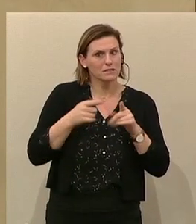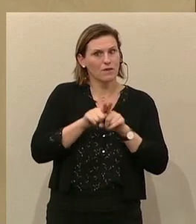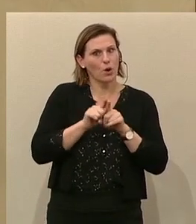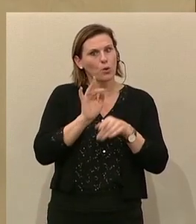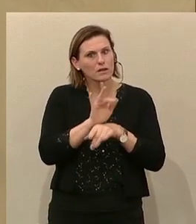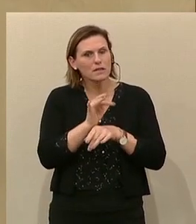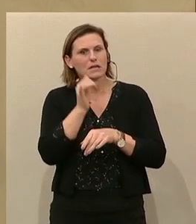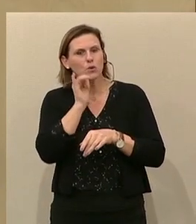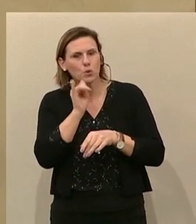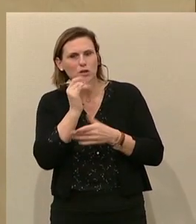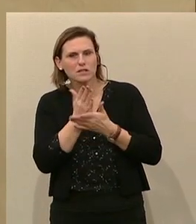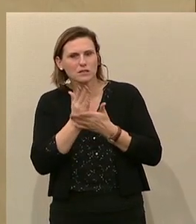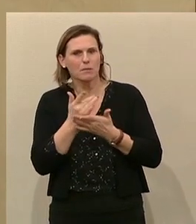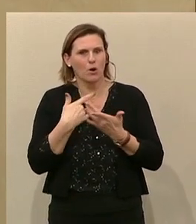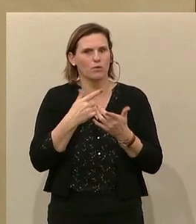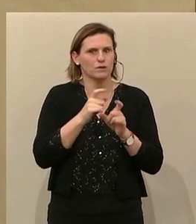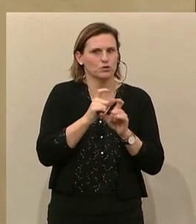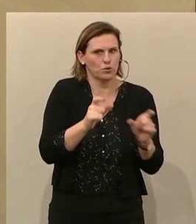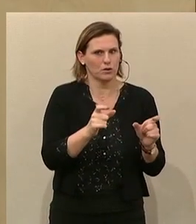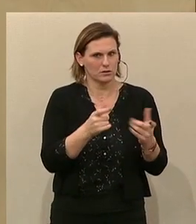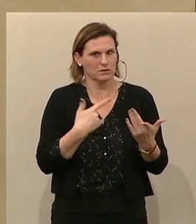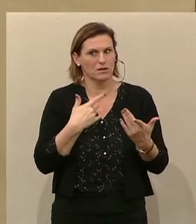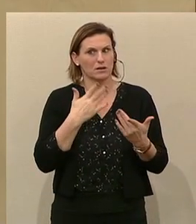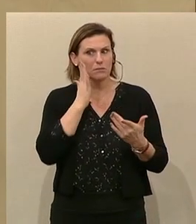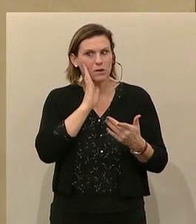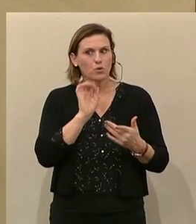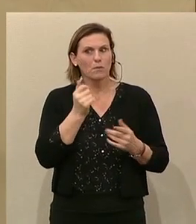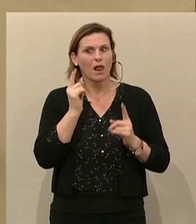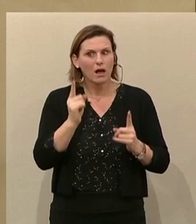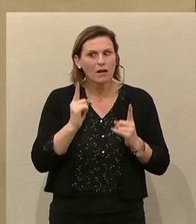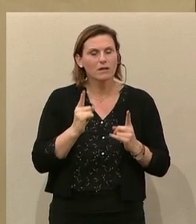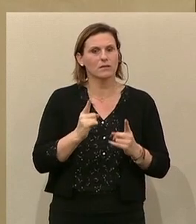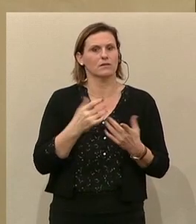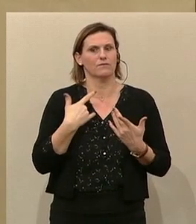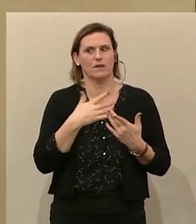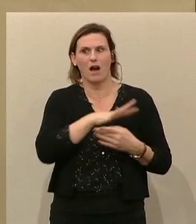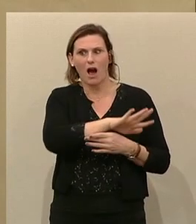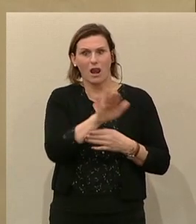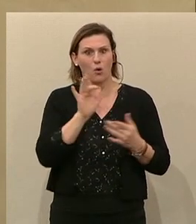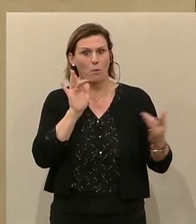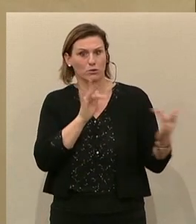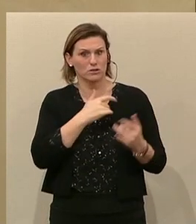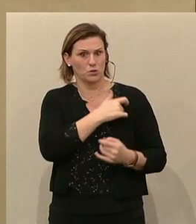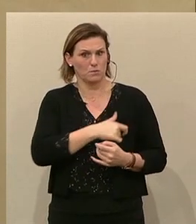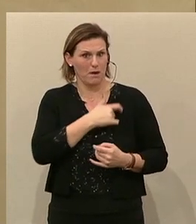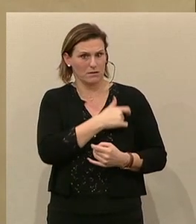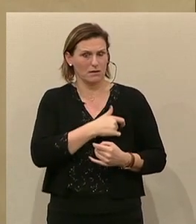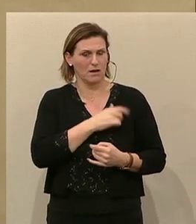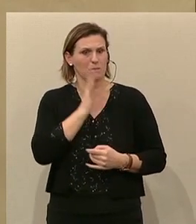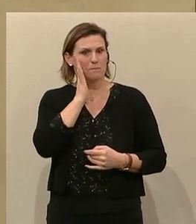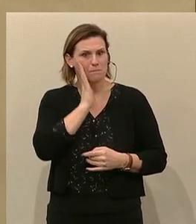davor. Und genau deswegen möchte ich auch noch mal einen Appell an SPÖ, NEOS und Linke hier in diesem Haus richten, dass sie